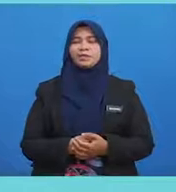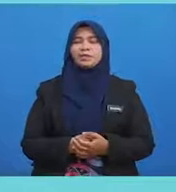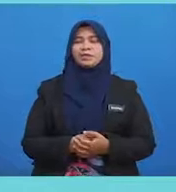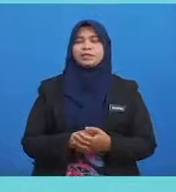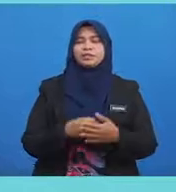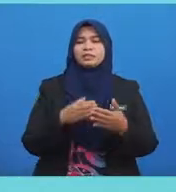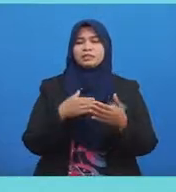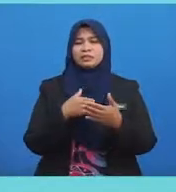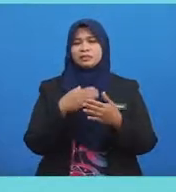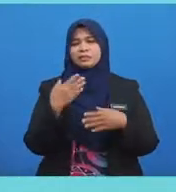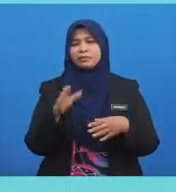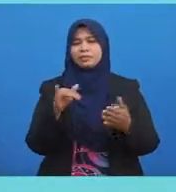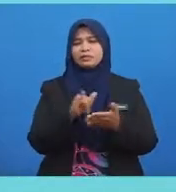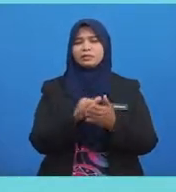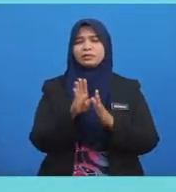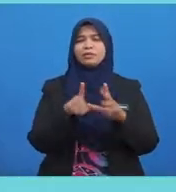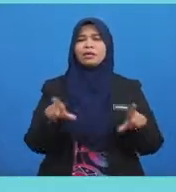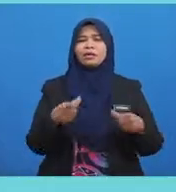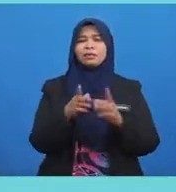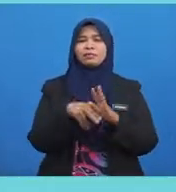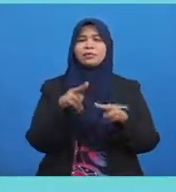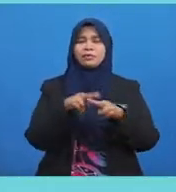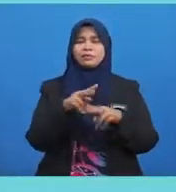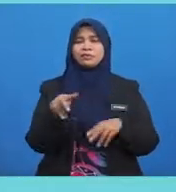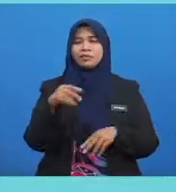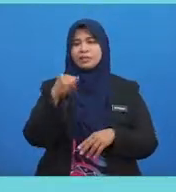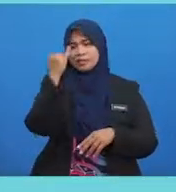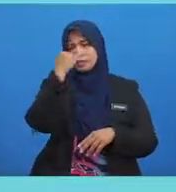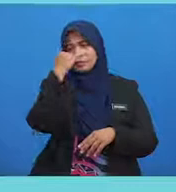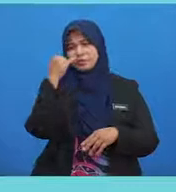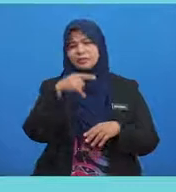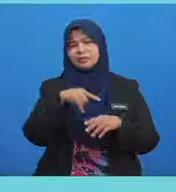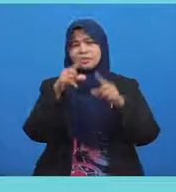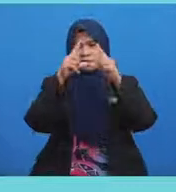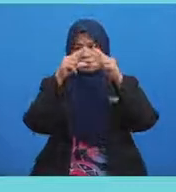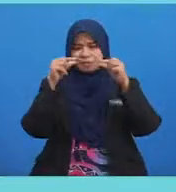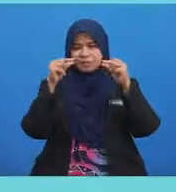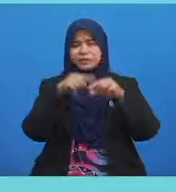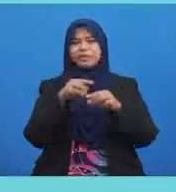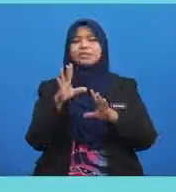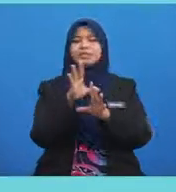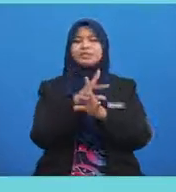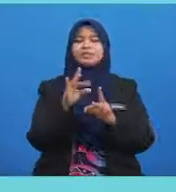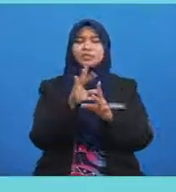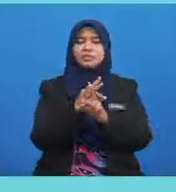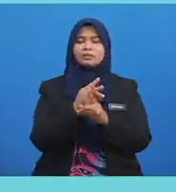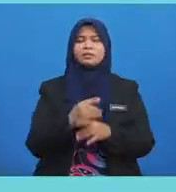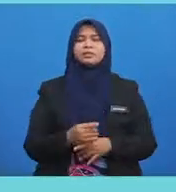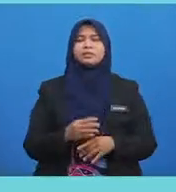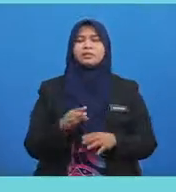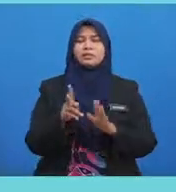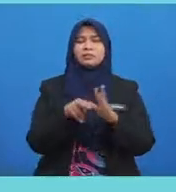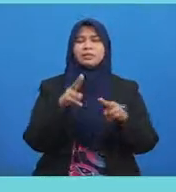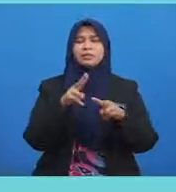1945, berlakunya pendudukan Jepun di Sarawak dan pendudukan Jepun ini hanya